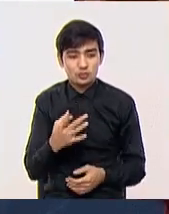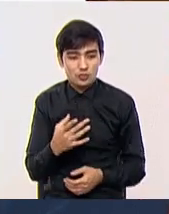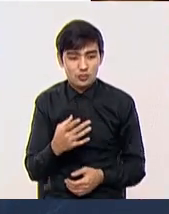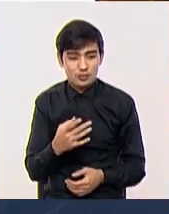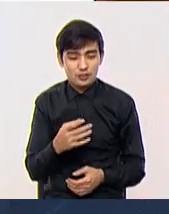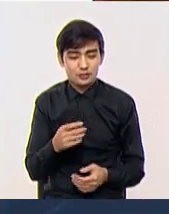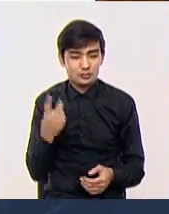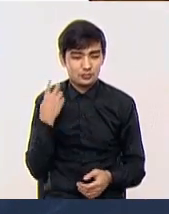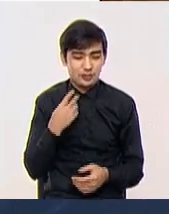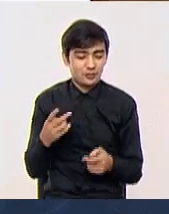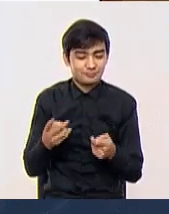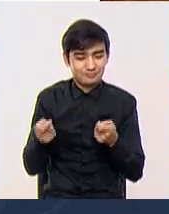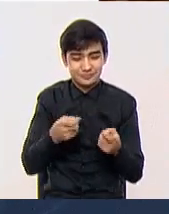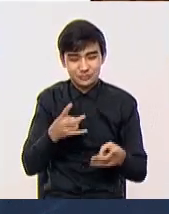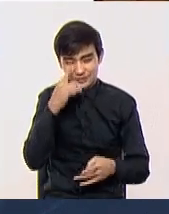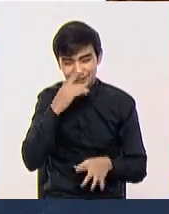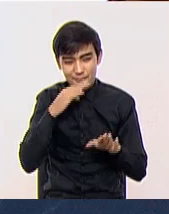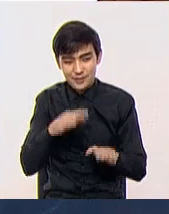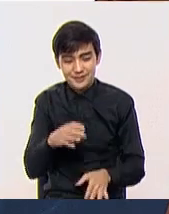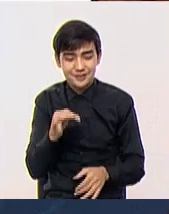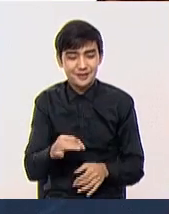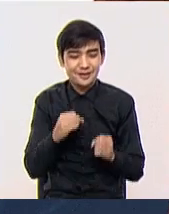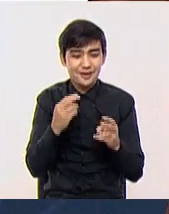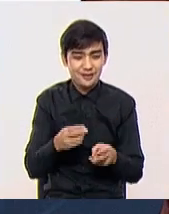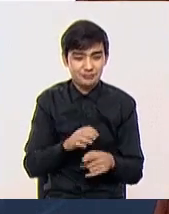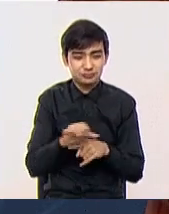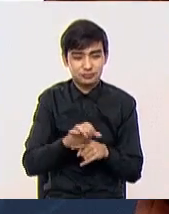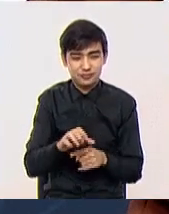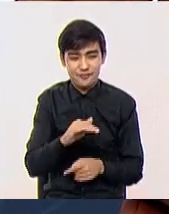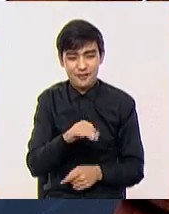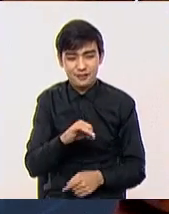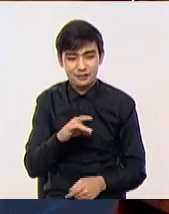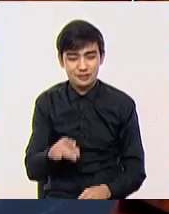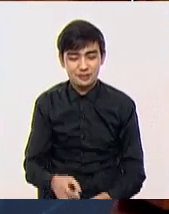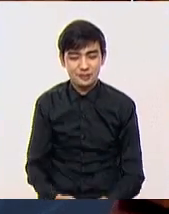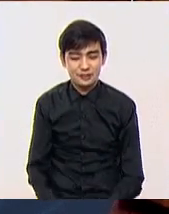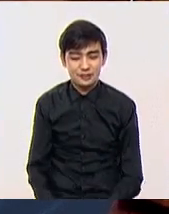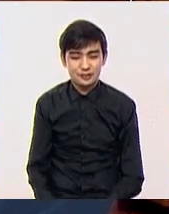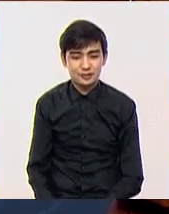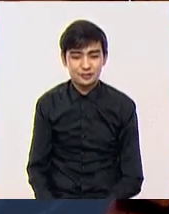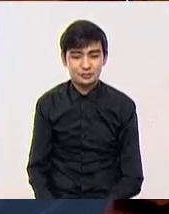Нургали, расскажи, сколько должны доставить в Казахстан и как распределят эту партию Pfizer?